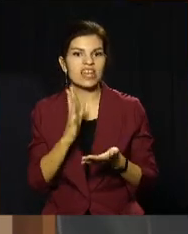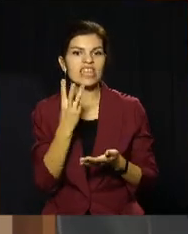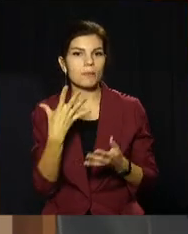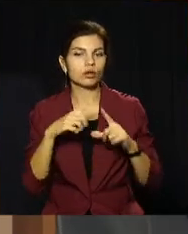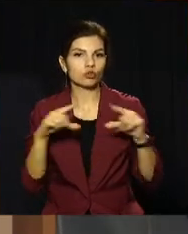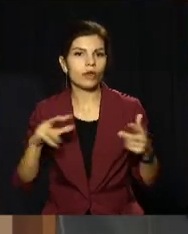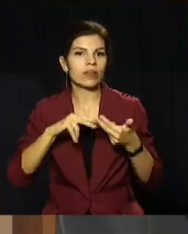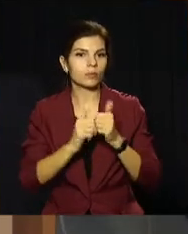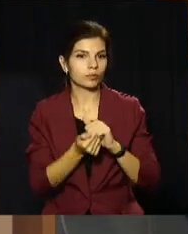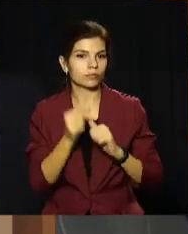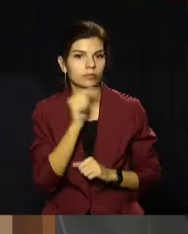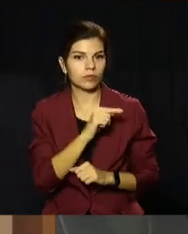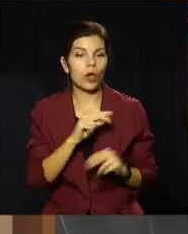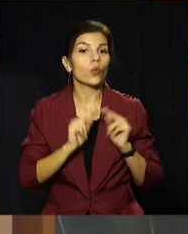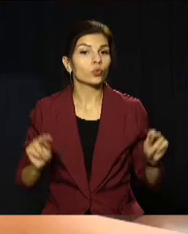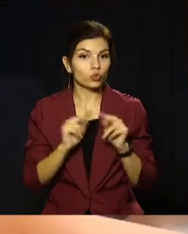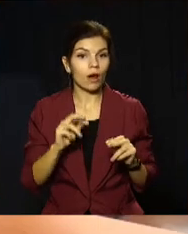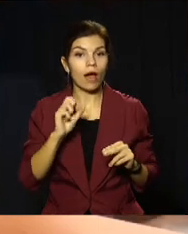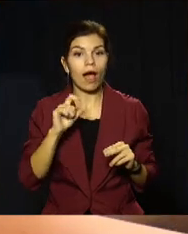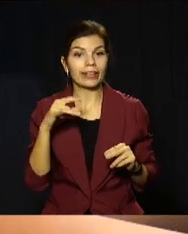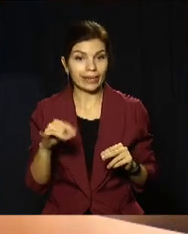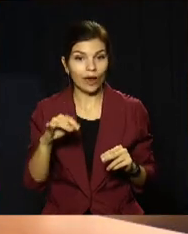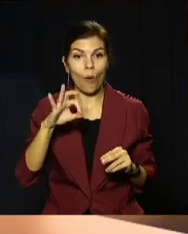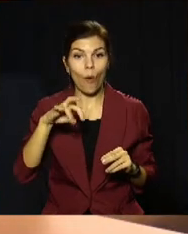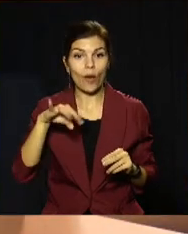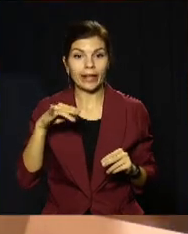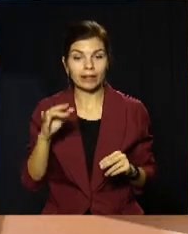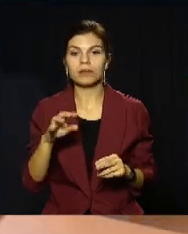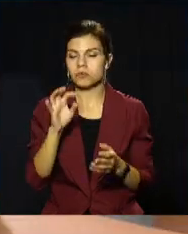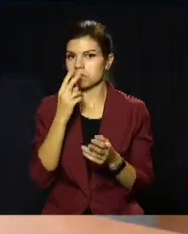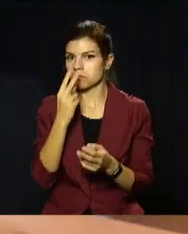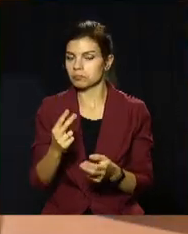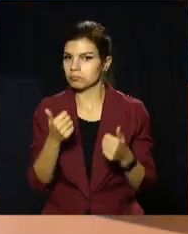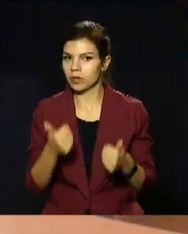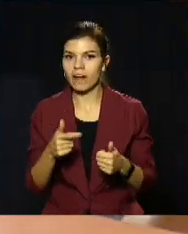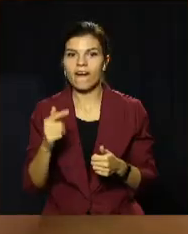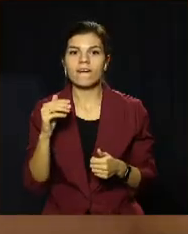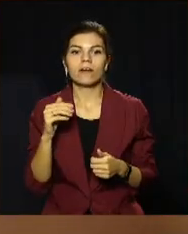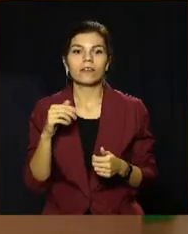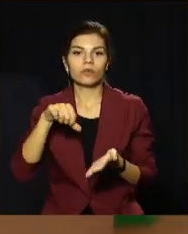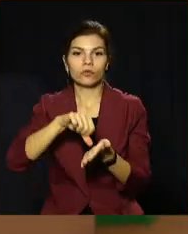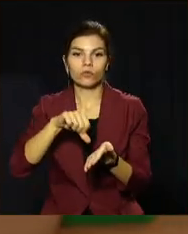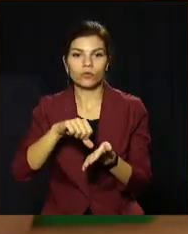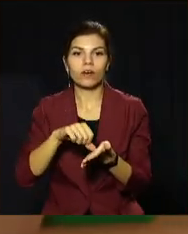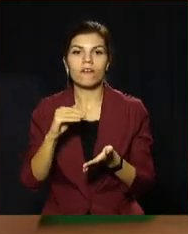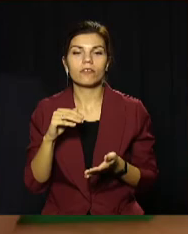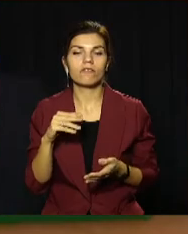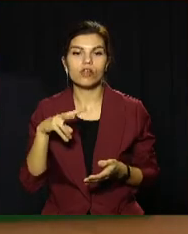школі Кам'янського. Вчителювання Андрія Олійника оцінили. Цьогоріч він став фіналістом премії Global Teacher